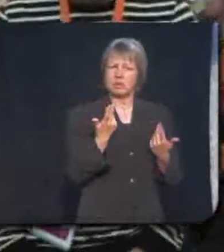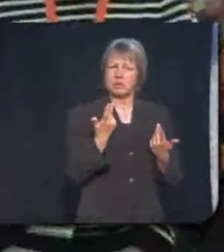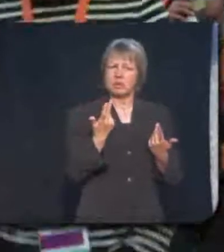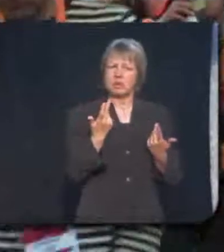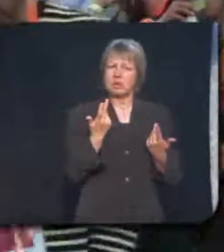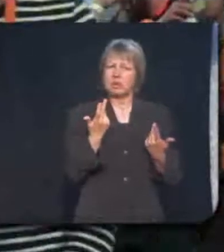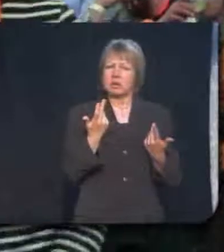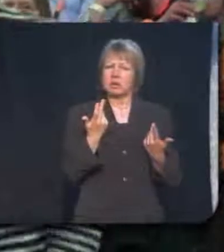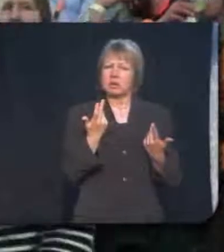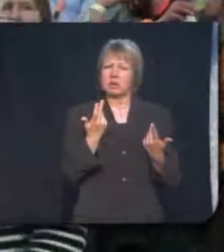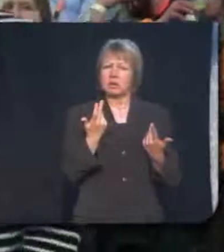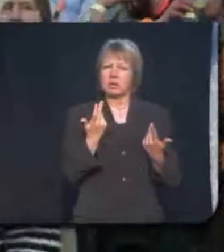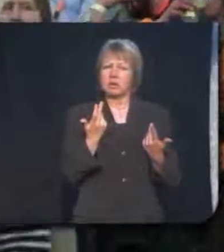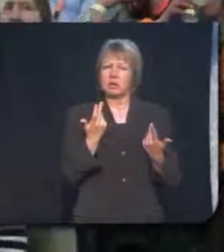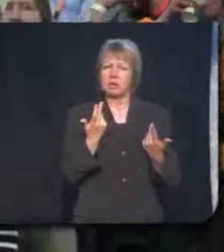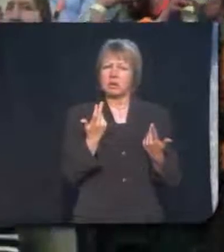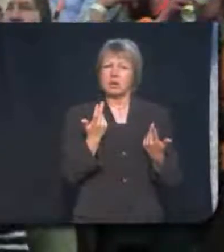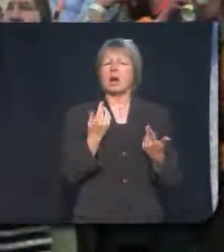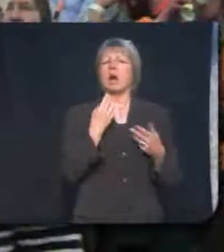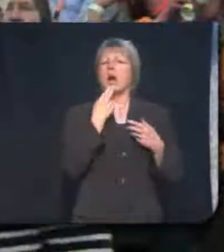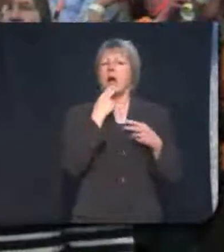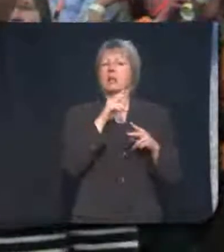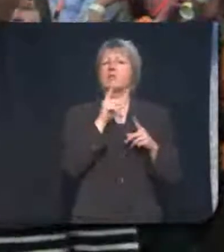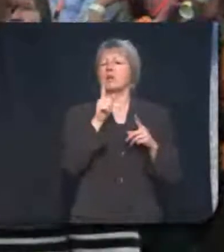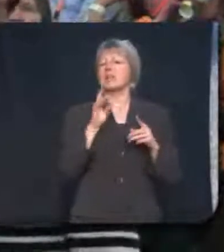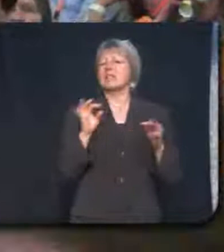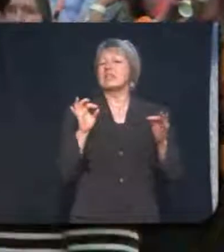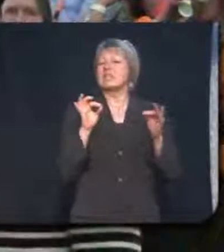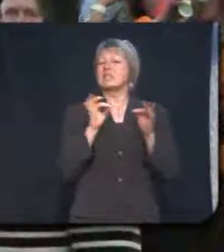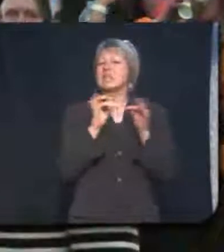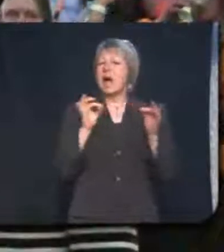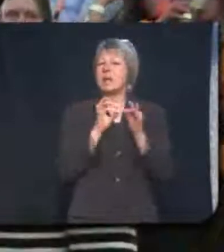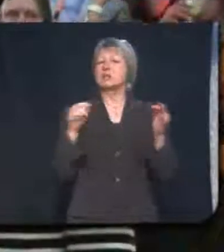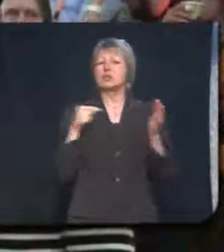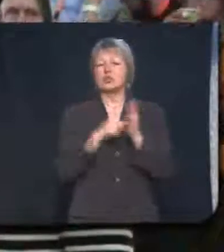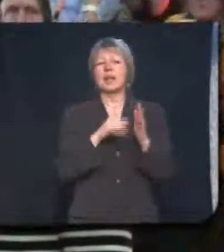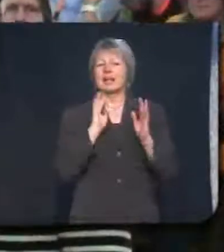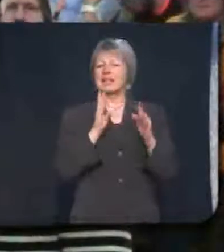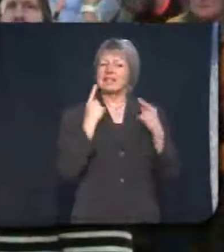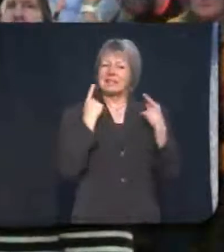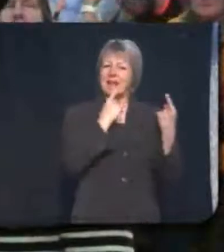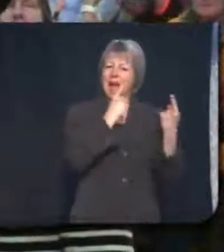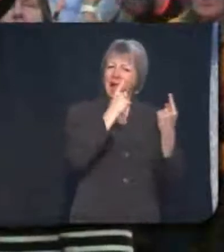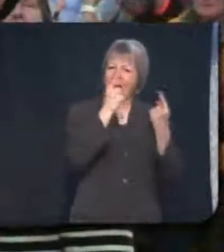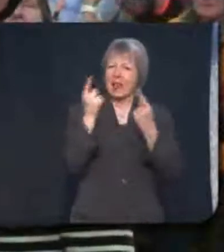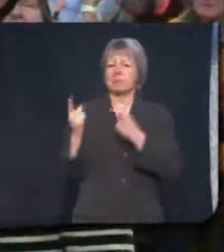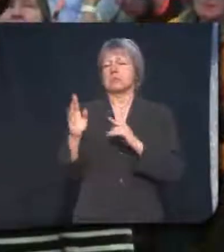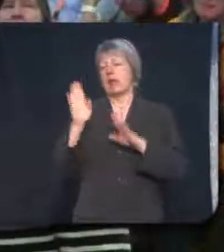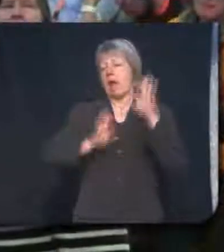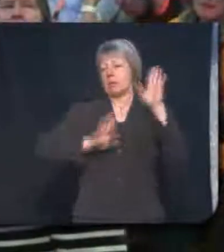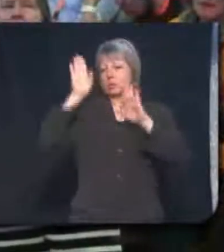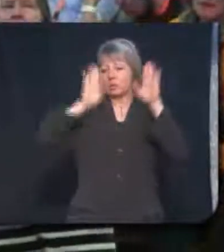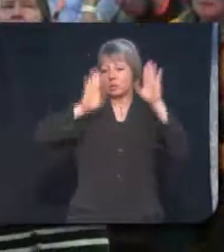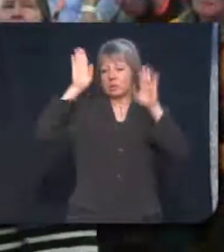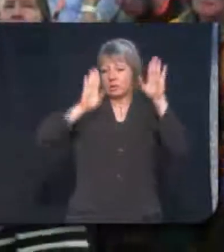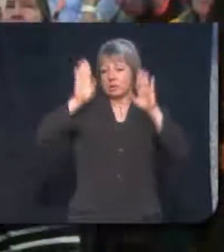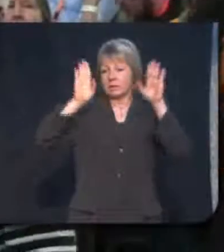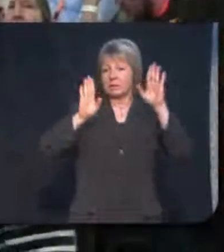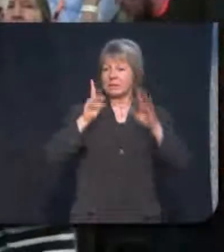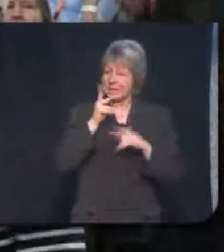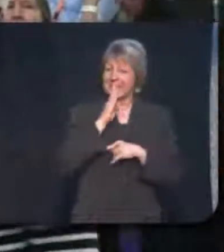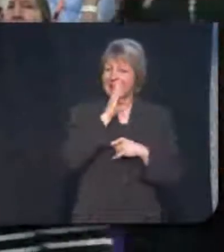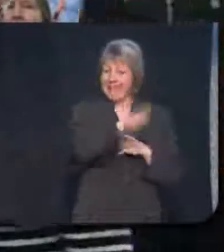schon in der Satzung ist das ausgeschlossen man muss selber abstimmen man darf selber abstimmen und das ist eben